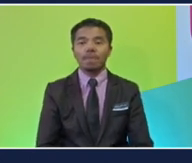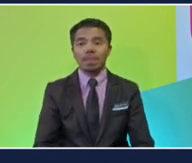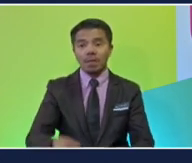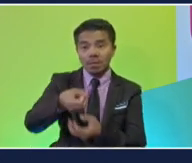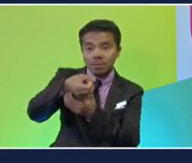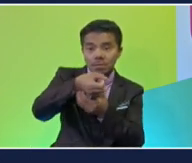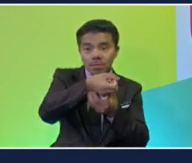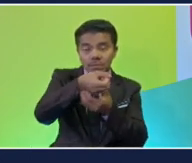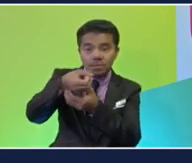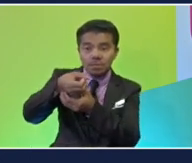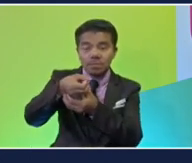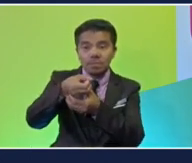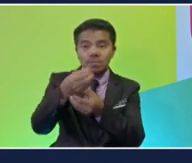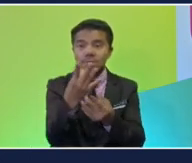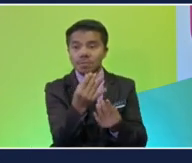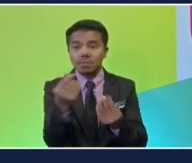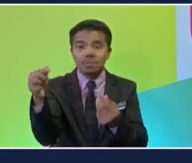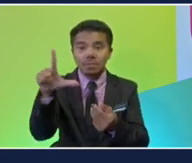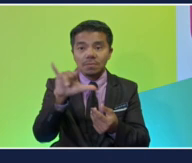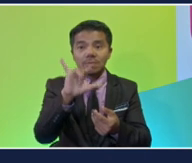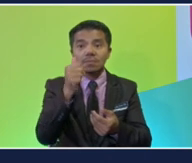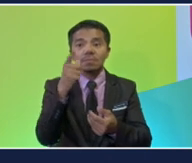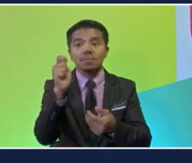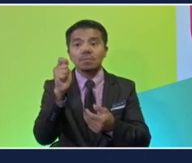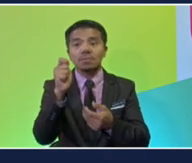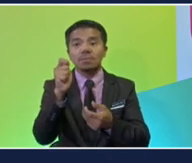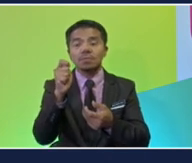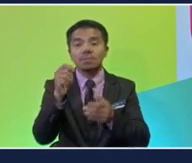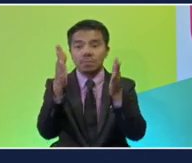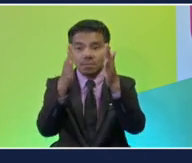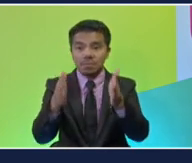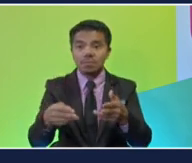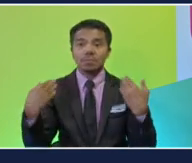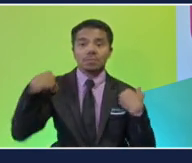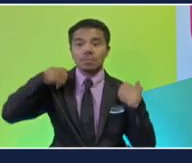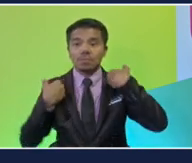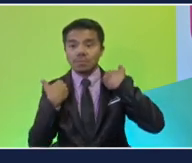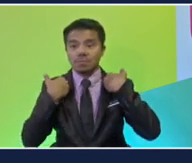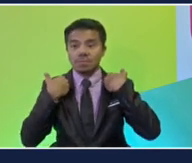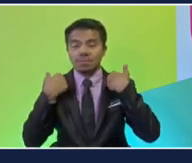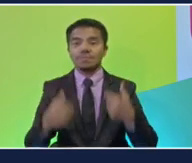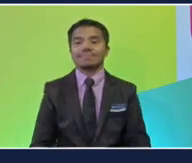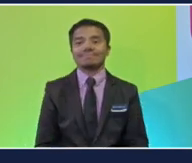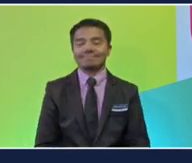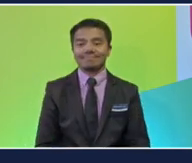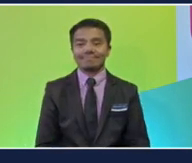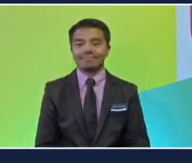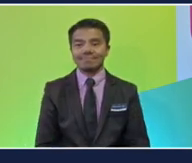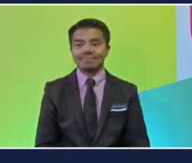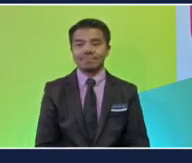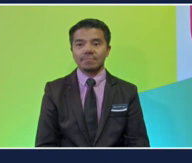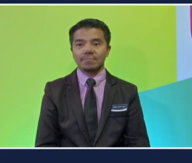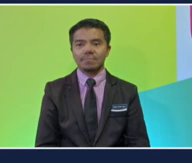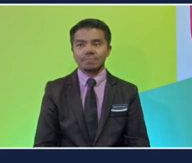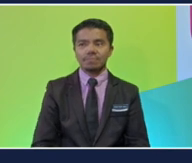sulut tanah liat kat putih model hewan dan juga screen Oke jadi apa yang perlu dilakukan yang